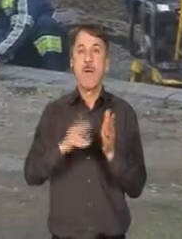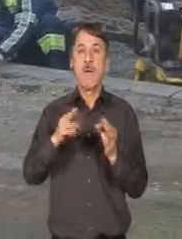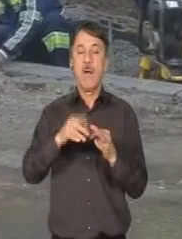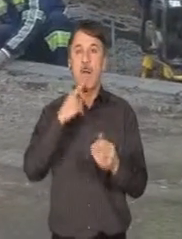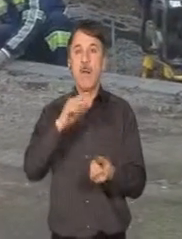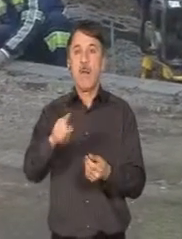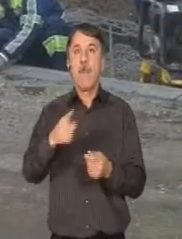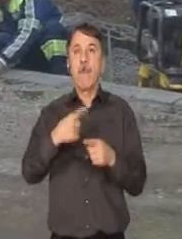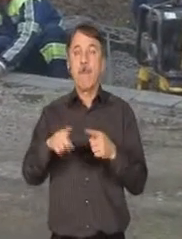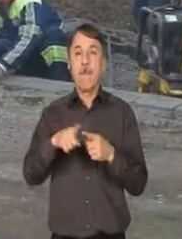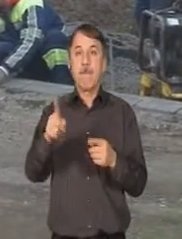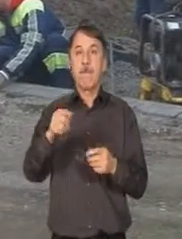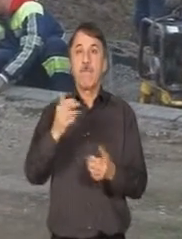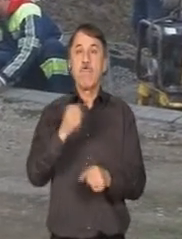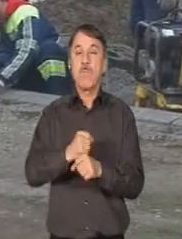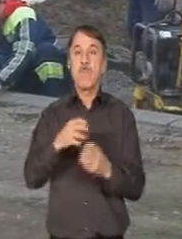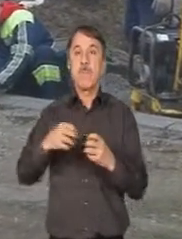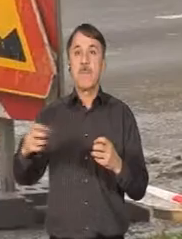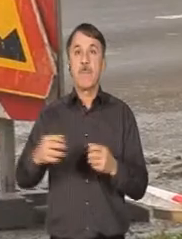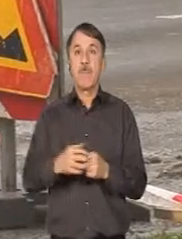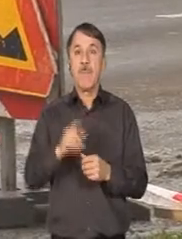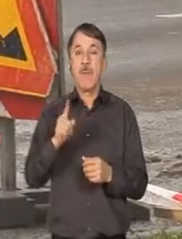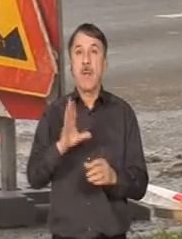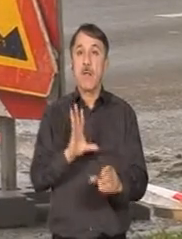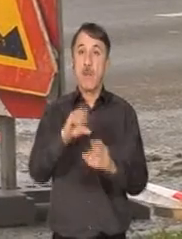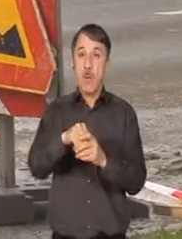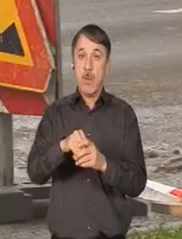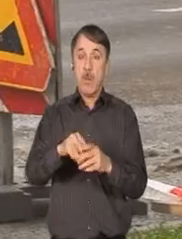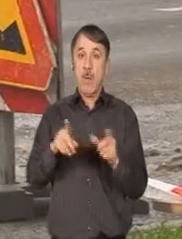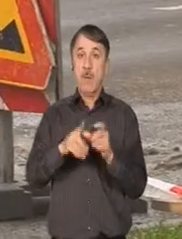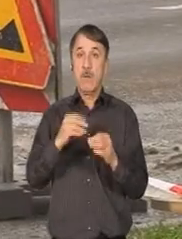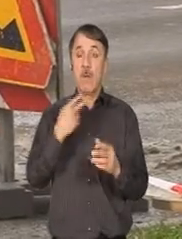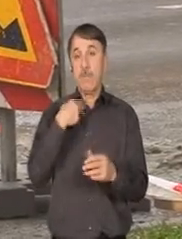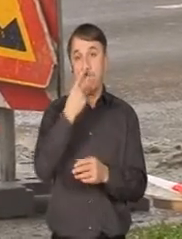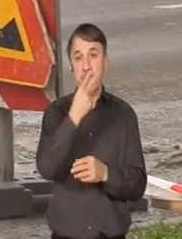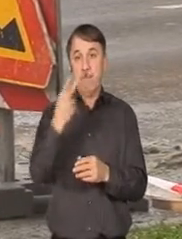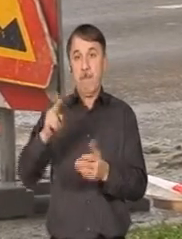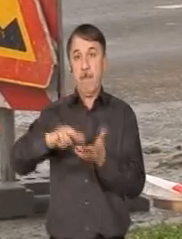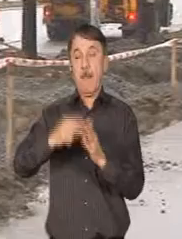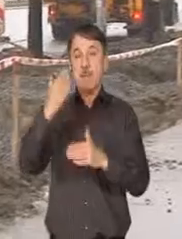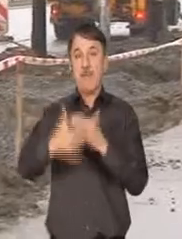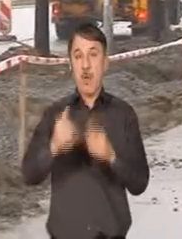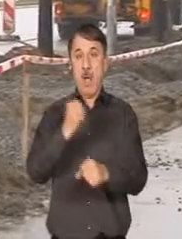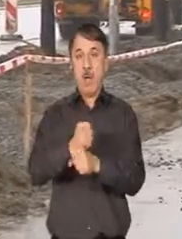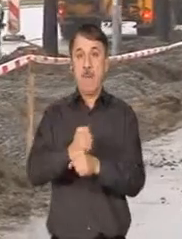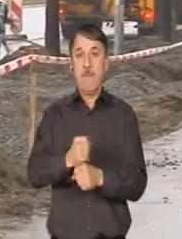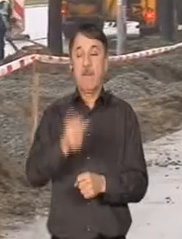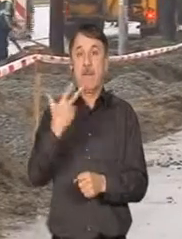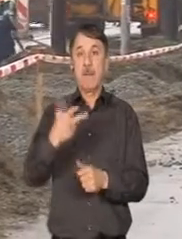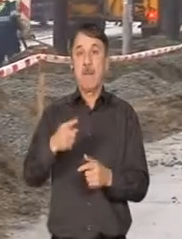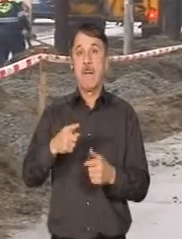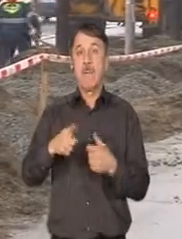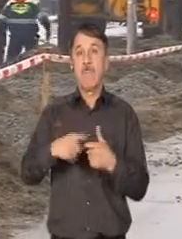od prefabrikovanih betonskih elemenata sa rampom. Izvođač radova je Put Investa, predviđeni rok za završetak radova je